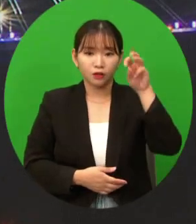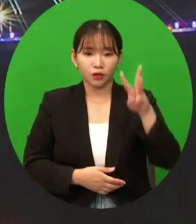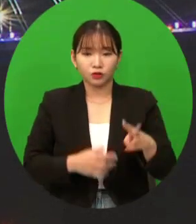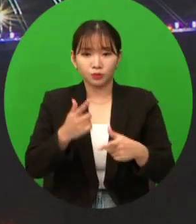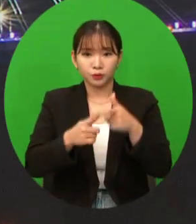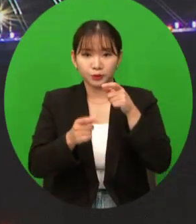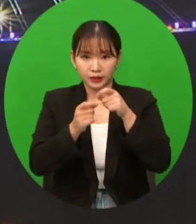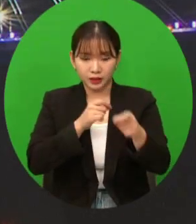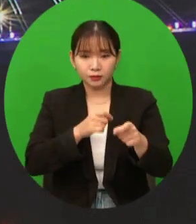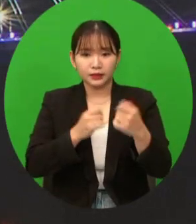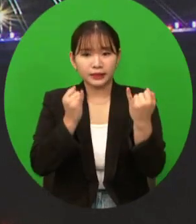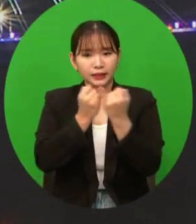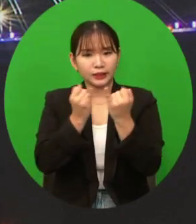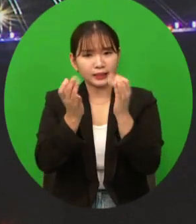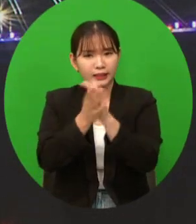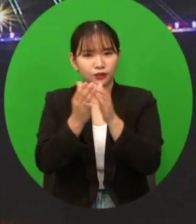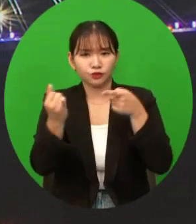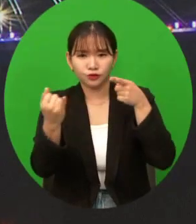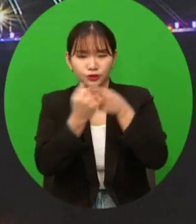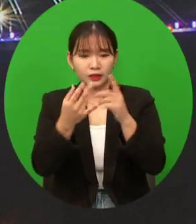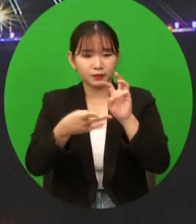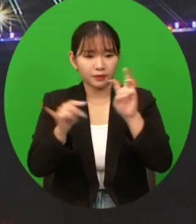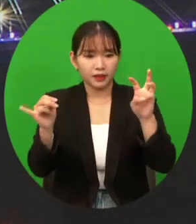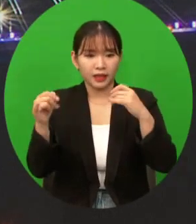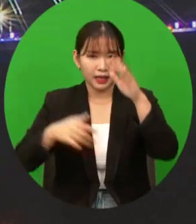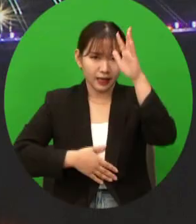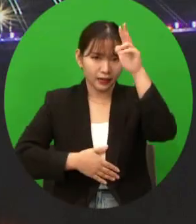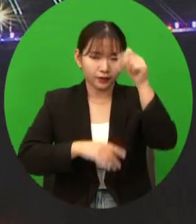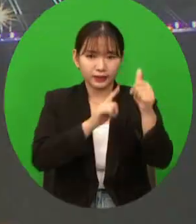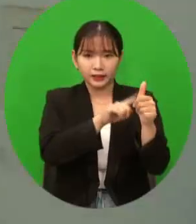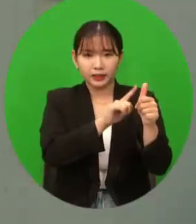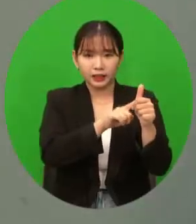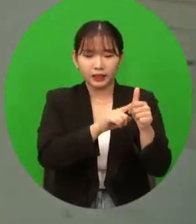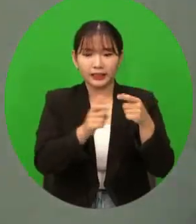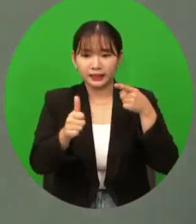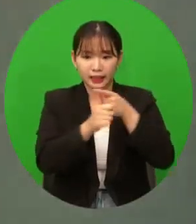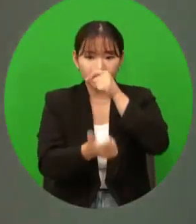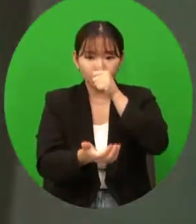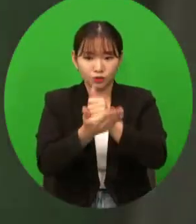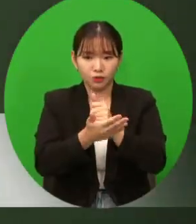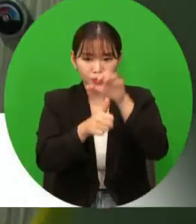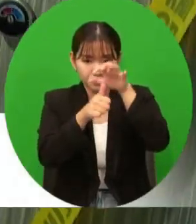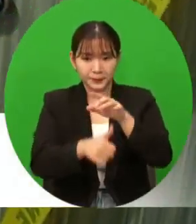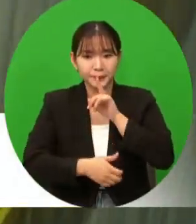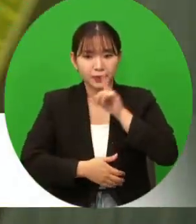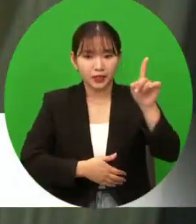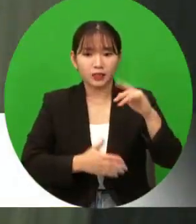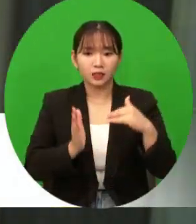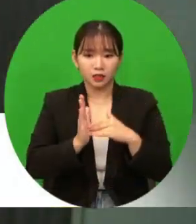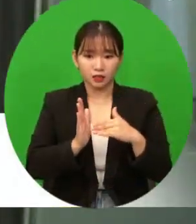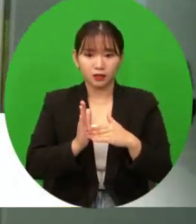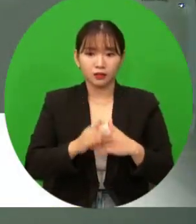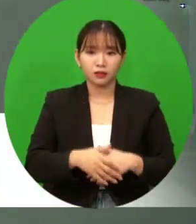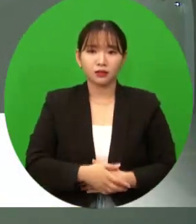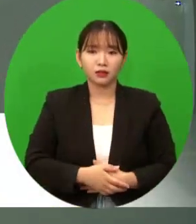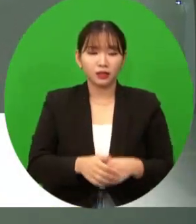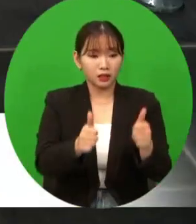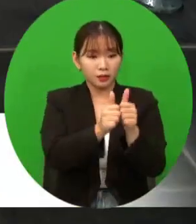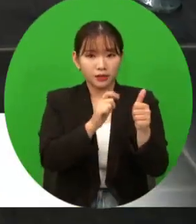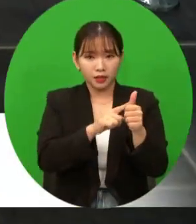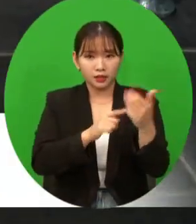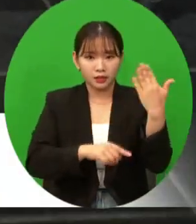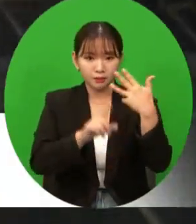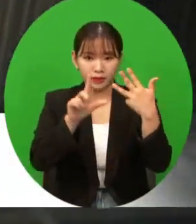광주지검 목포지청은 여자친구를 살해한 30대 해양 경찰관을 살인 혐의로 구속 기소했습니다이